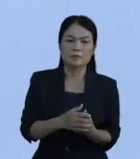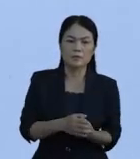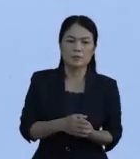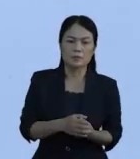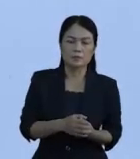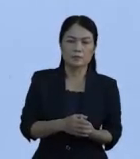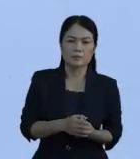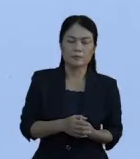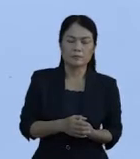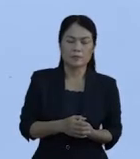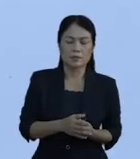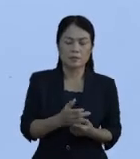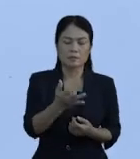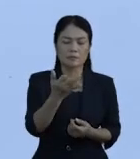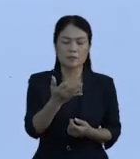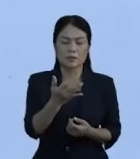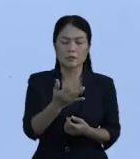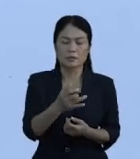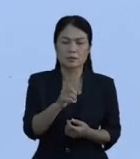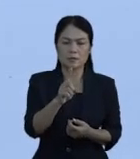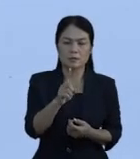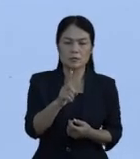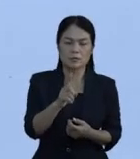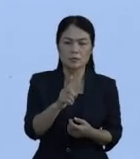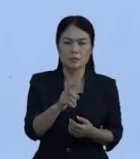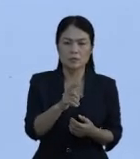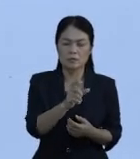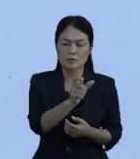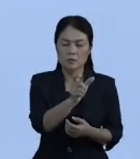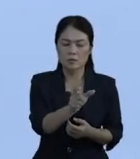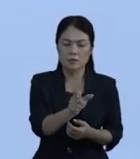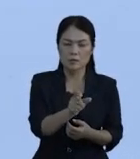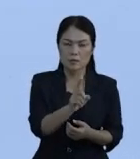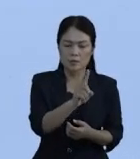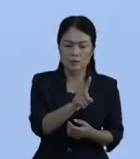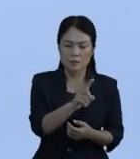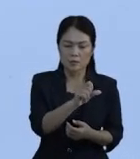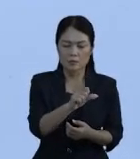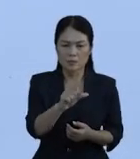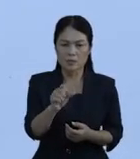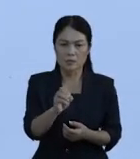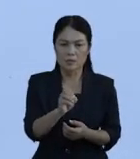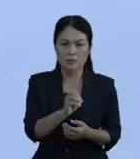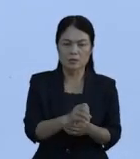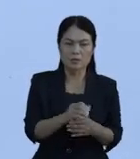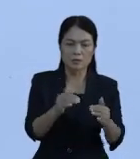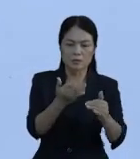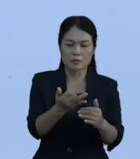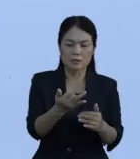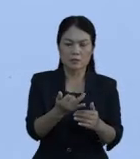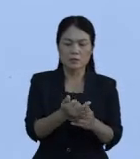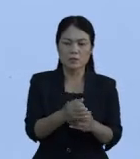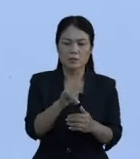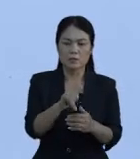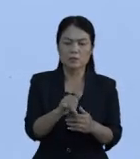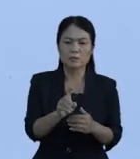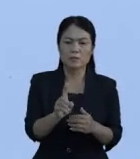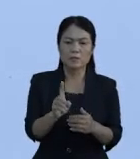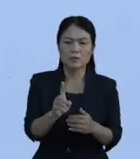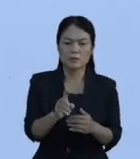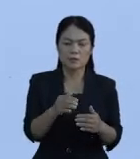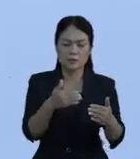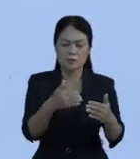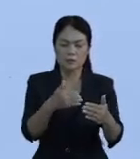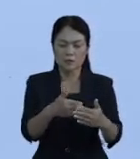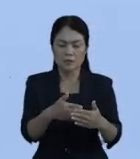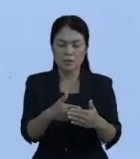còn phần sai chắc mùi bởi lọt ní cứ mà nó mùi sai chắc đấy và ta phần sai việc thật này gọi là vì nó chết bì